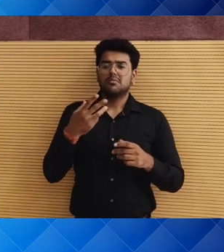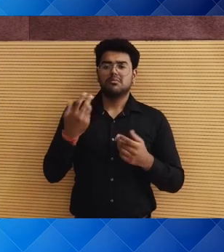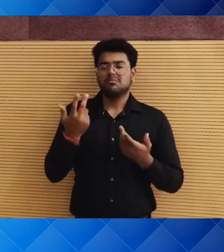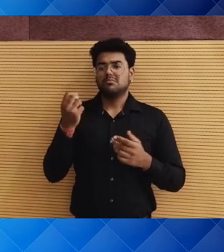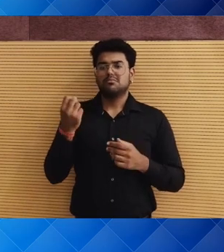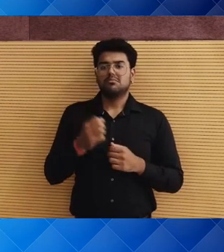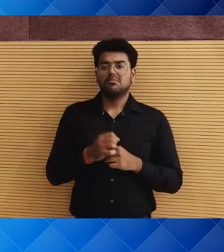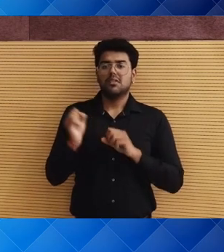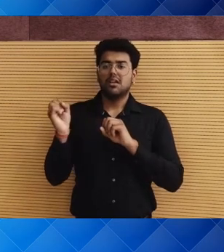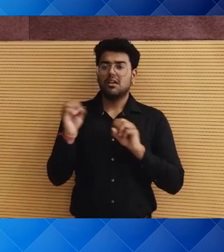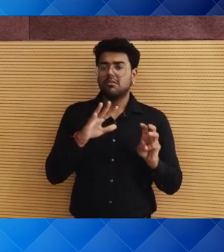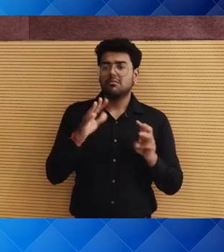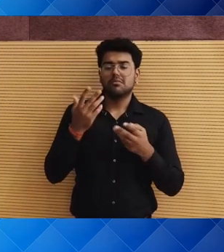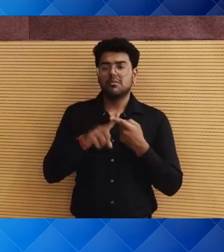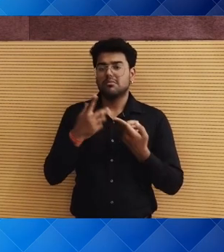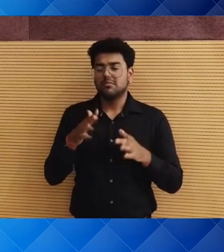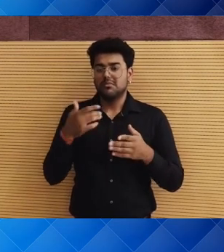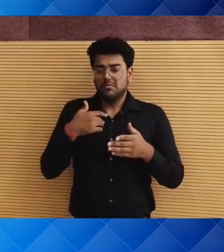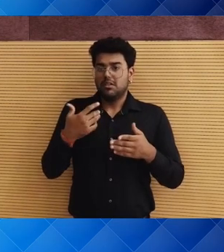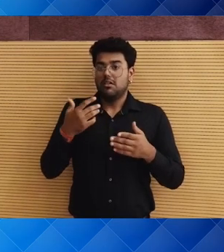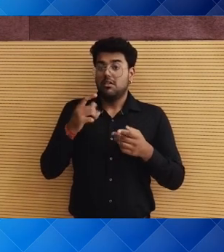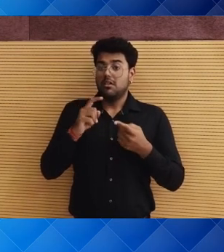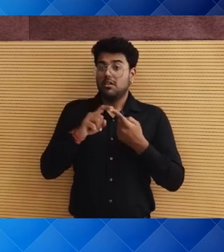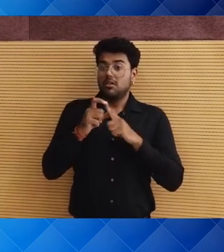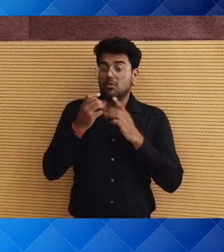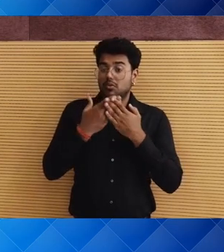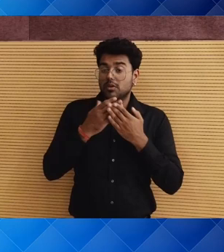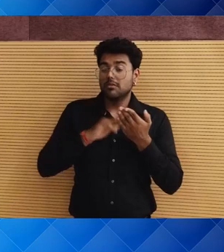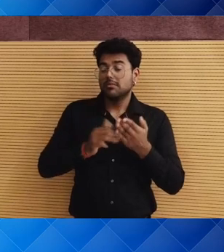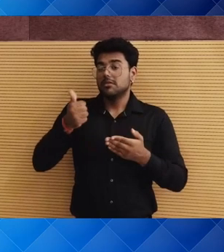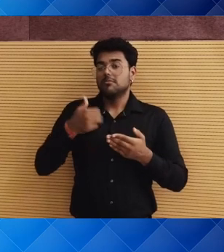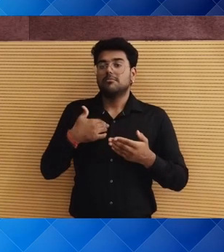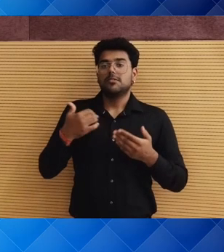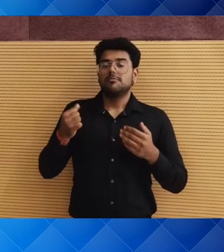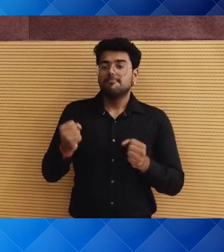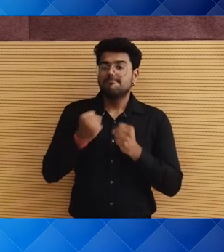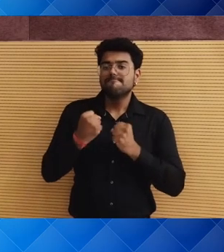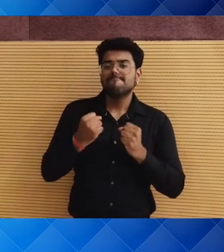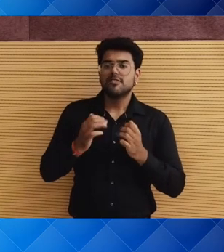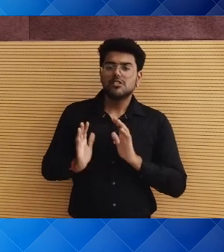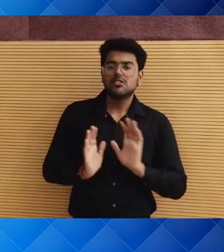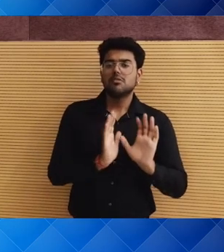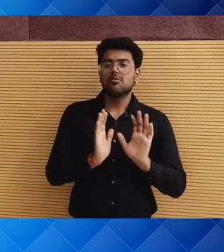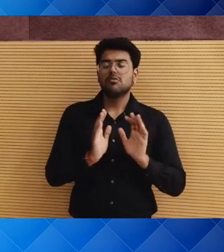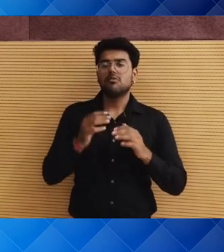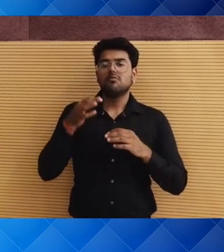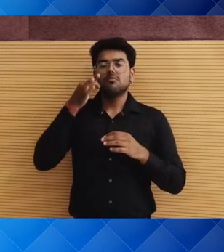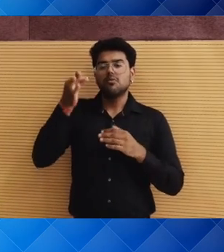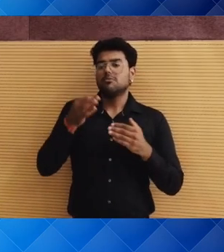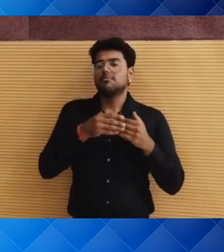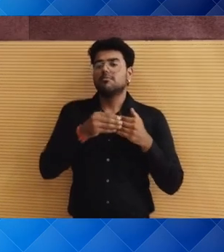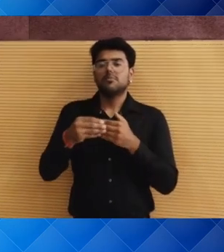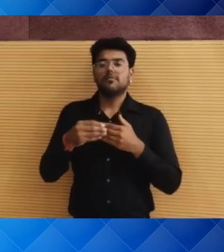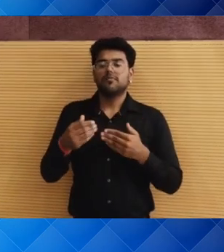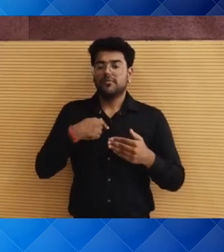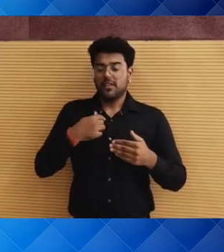दिन भी ऐसा नहीं रहा जब माननीय मंत्री जी ने हमको प्रेरित न किया हो, और द्रुत गति से आगे बढ़ने के लिए उन्होंने